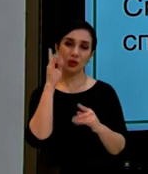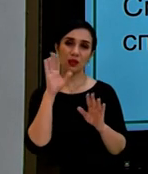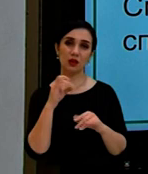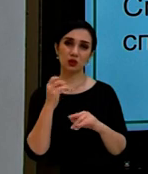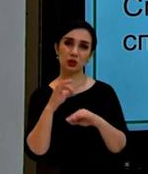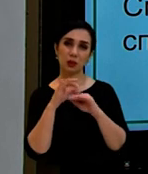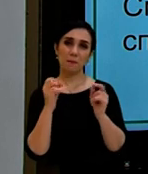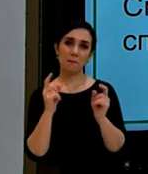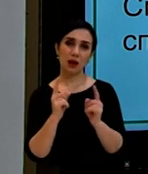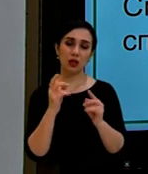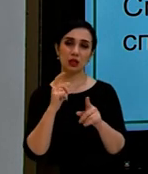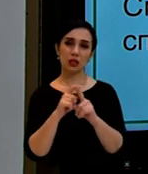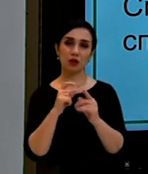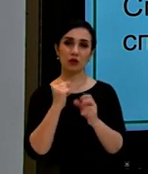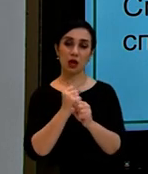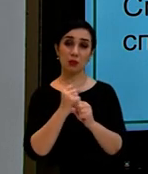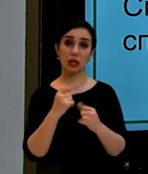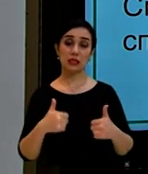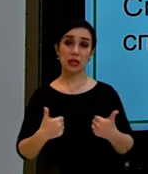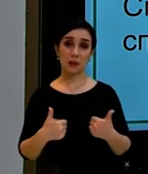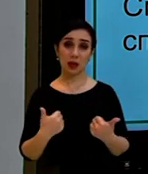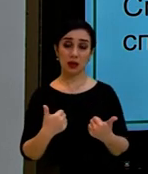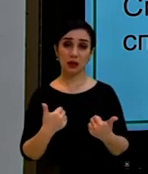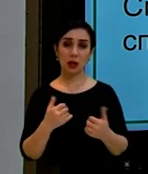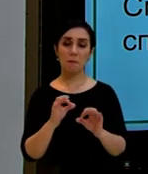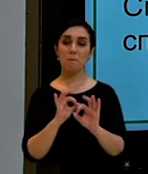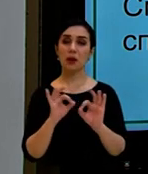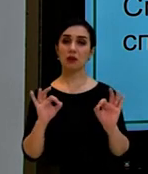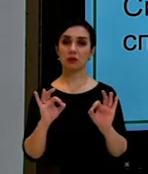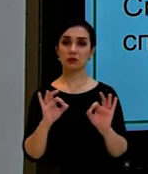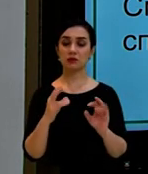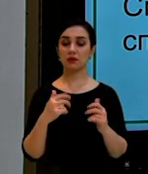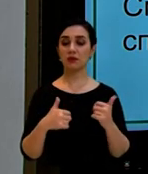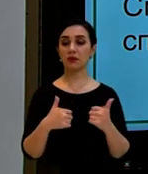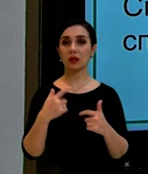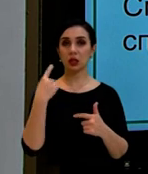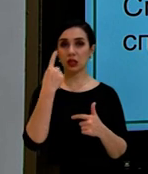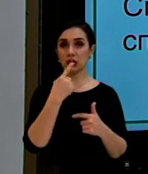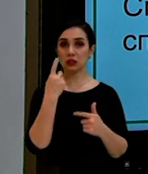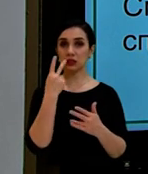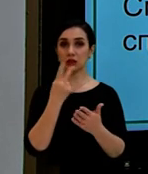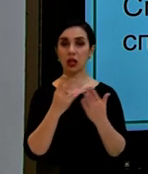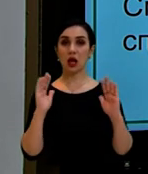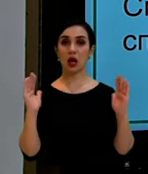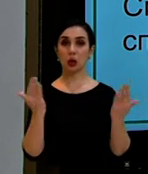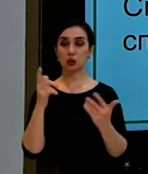проведу еще одну маленькую словарную работу стремление прекрасно выглядеть в глазах окружающих